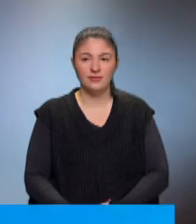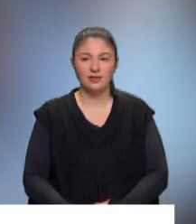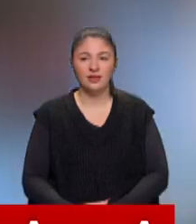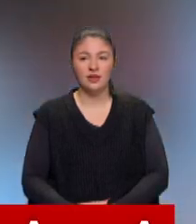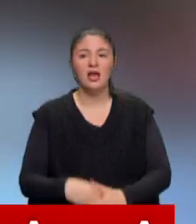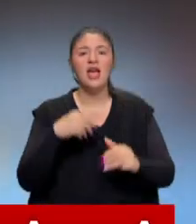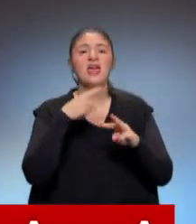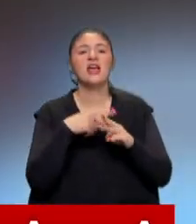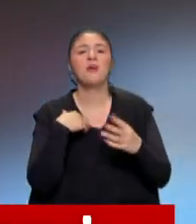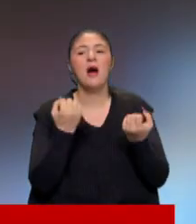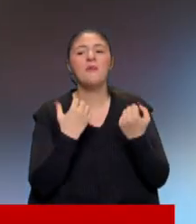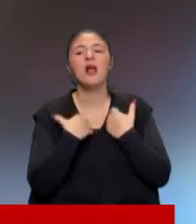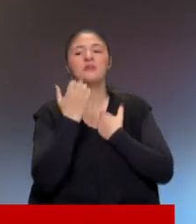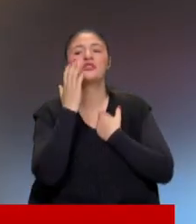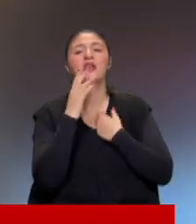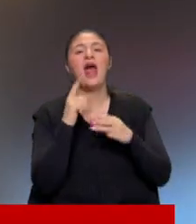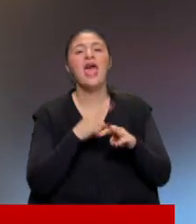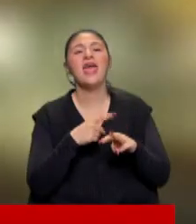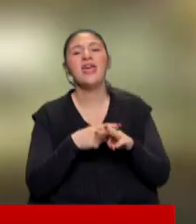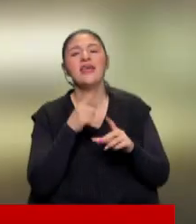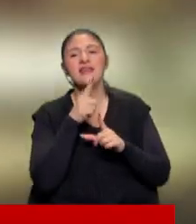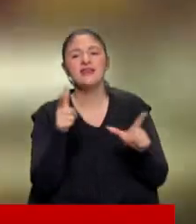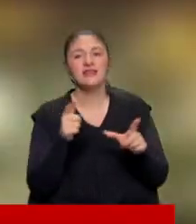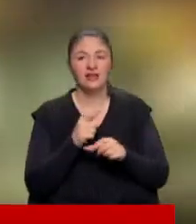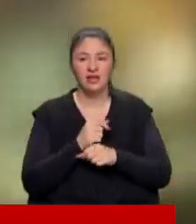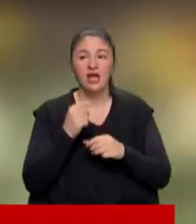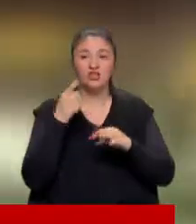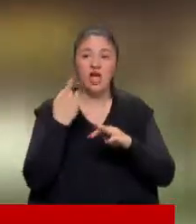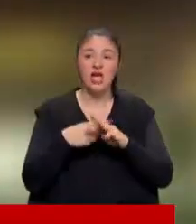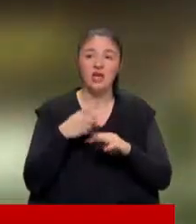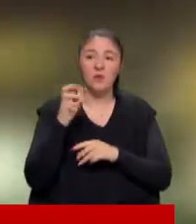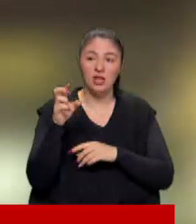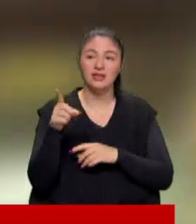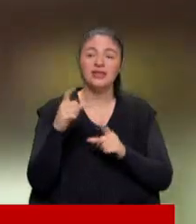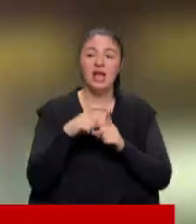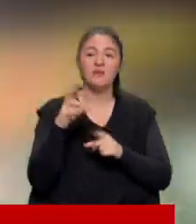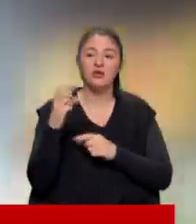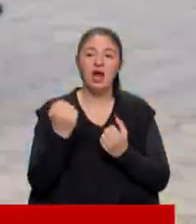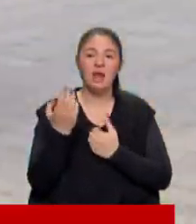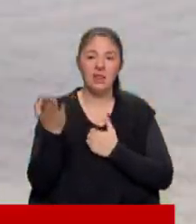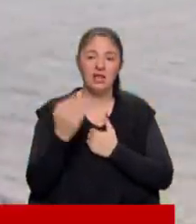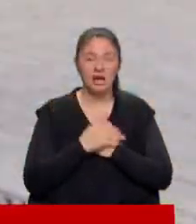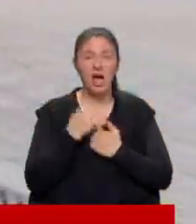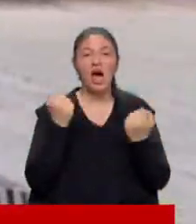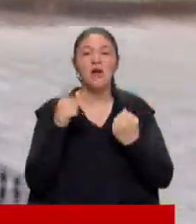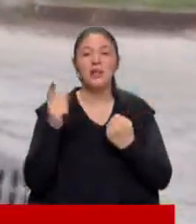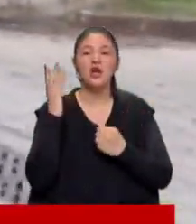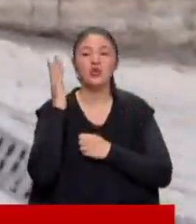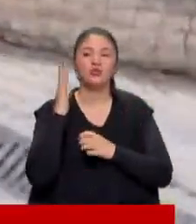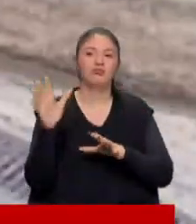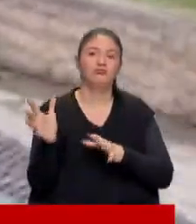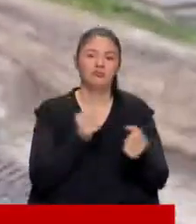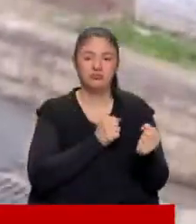Engin arabamı götürüyorlar. Engin. Engin Polat, Dilan Polat'ın arabaları. Arabalarını